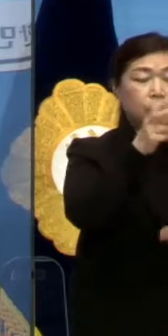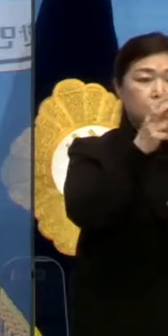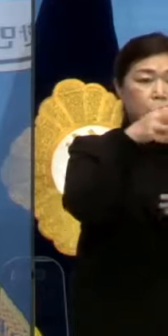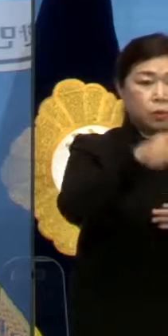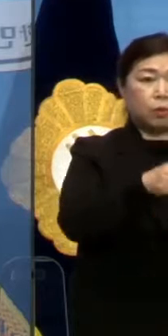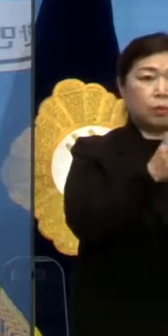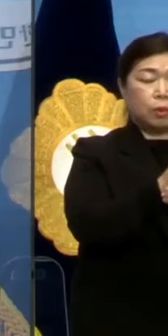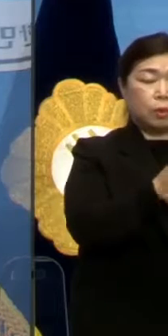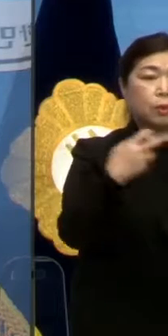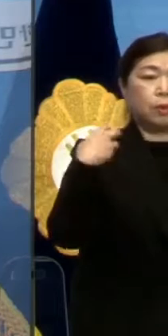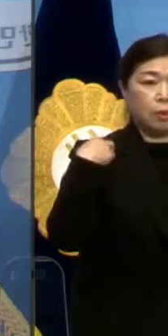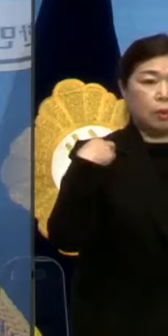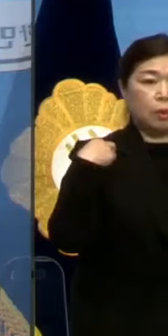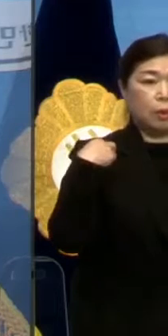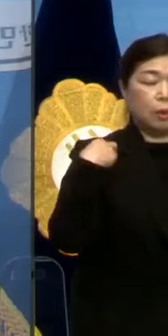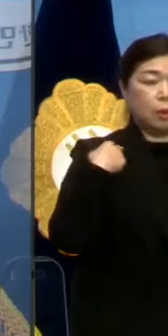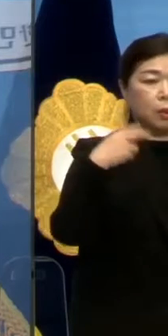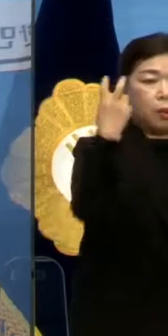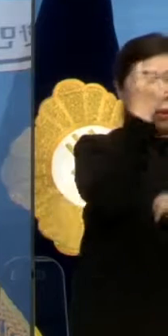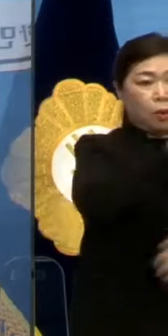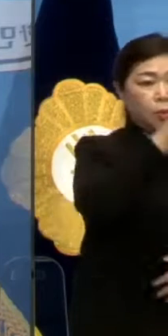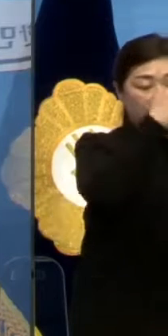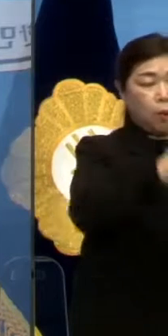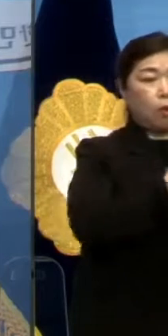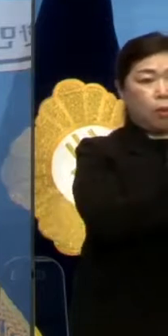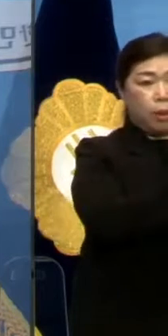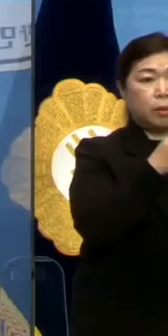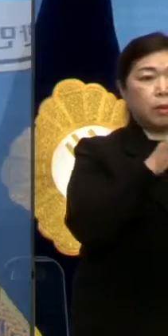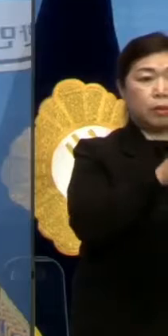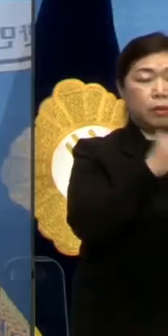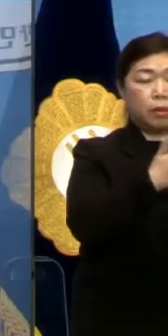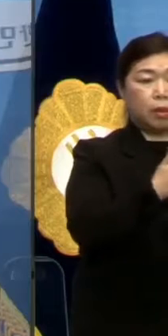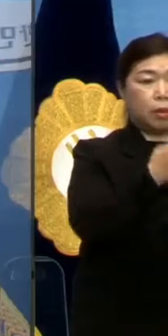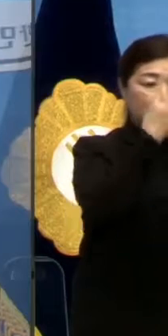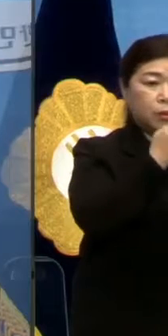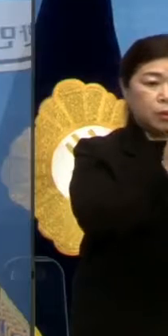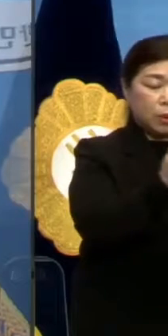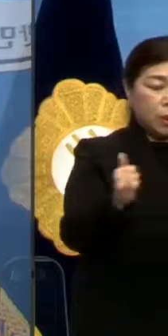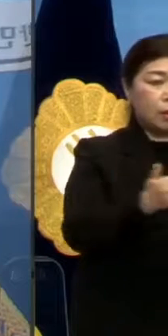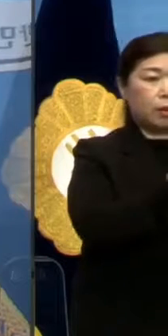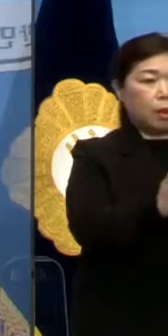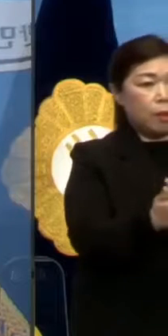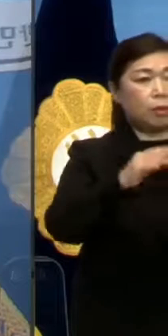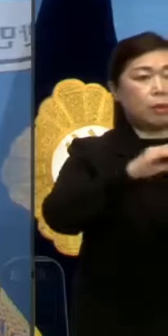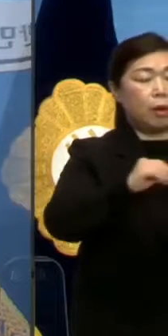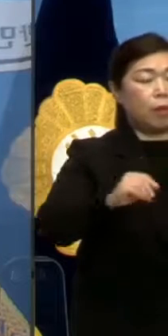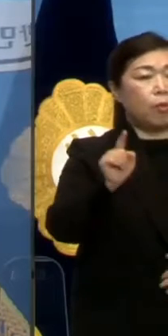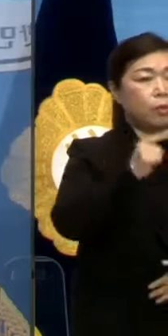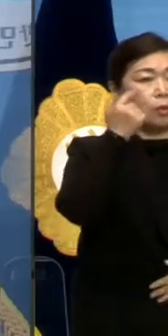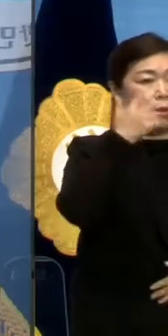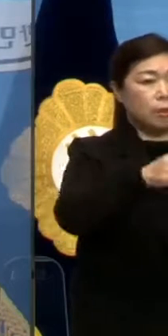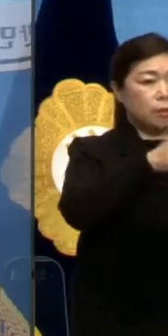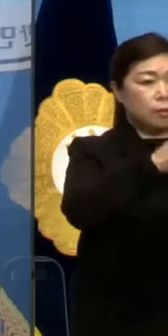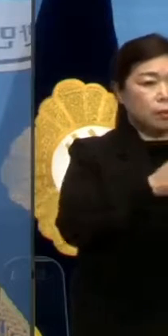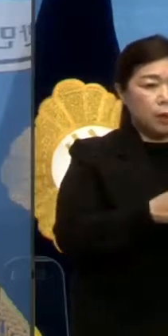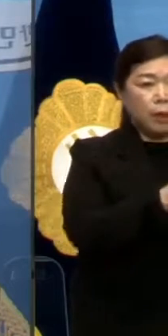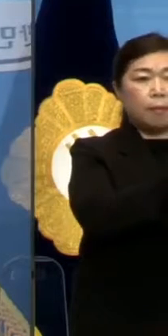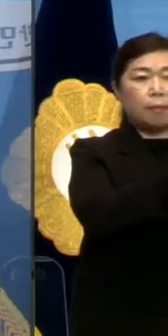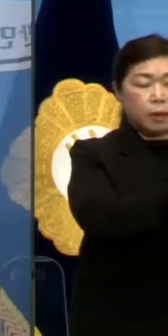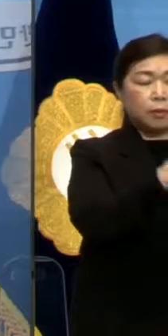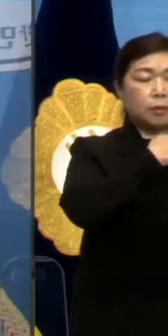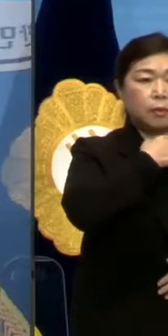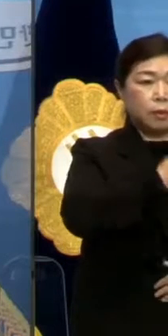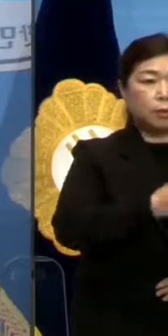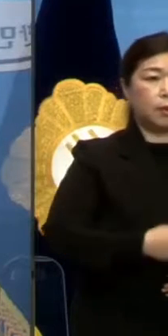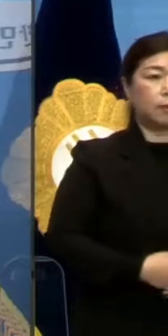통하여 수용자에 대한 코로나19 예방과 대응이 어떠했는지 명명백백히